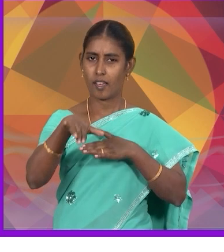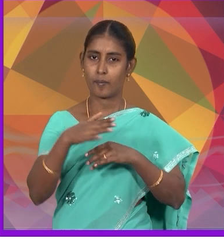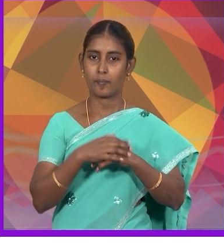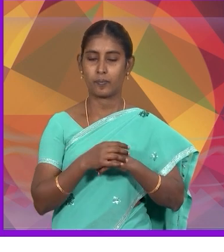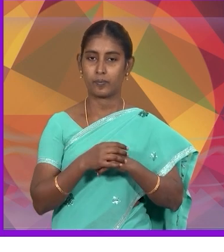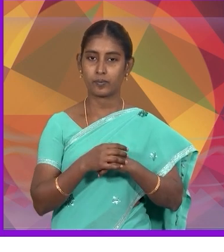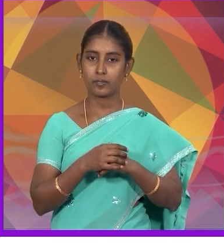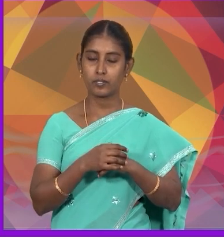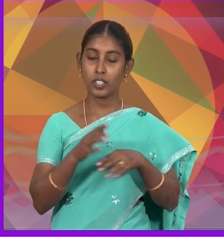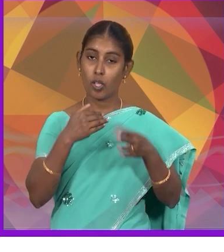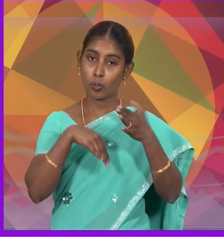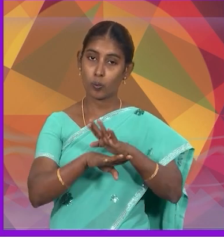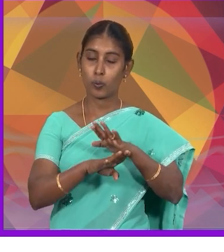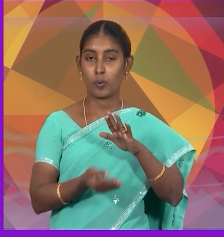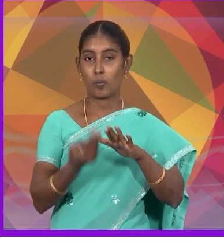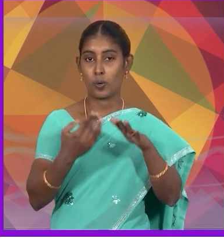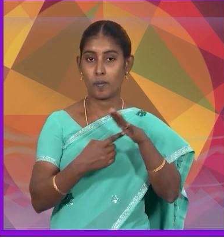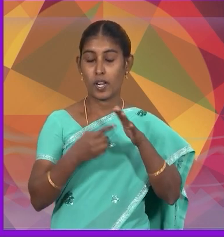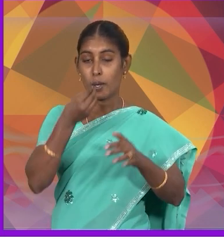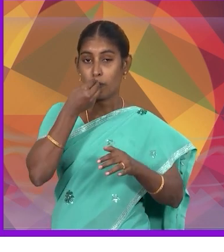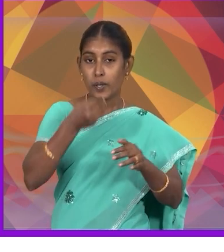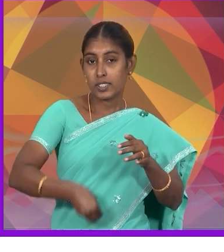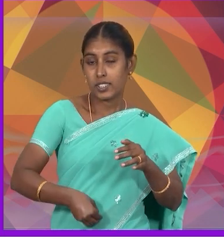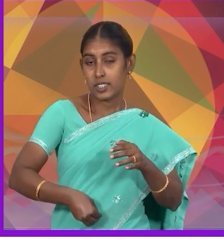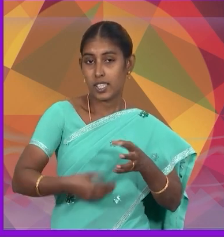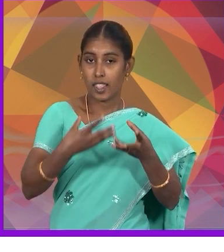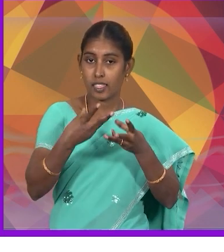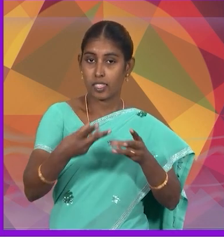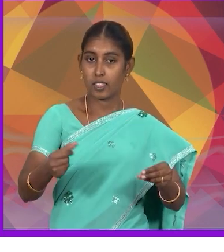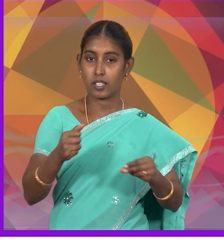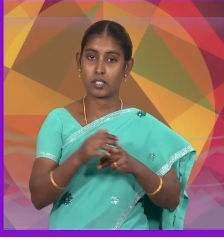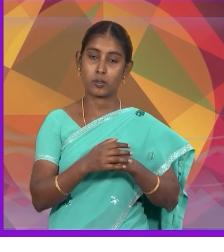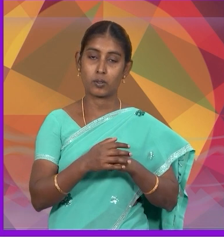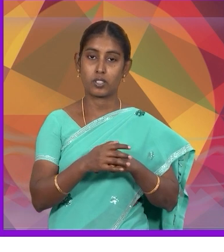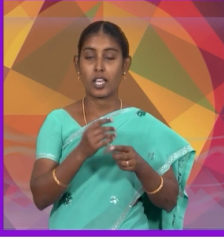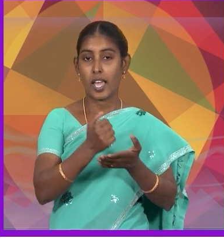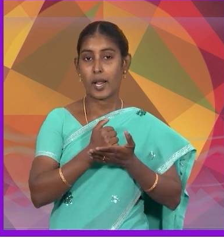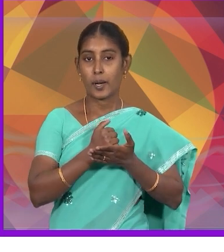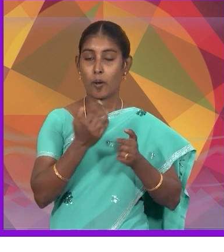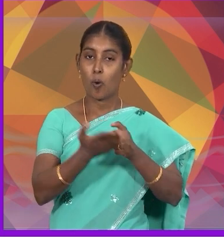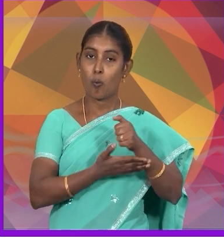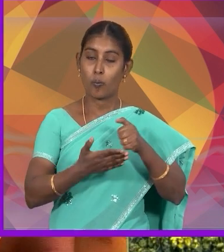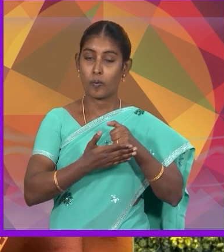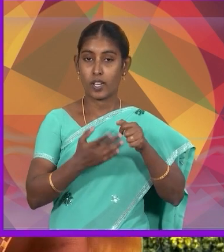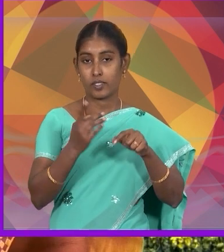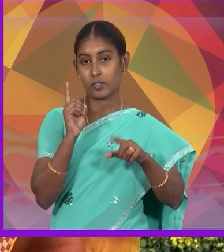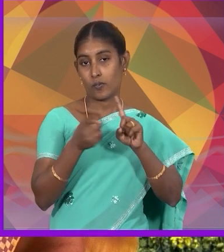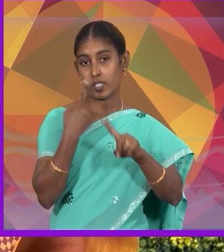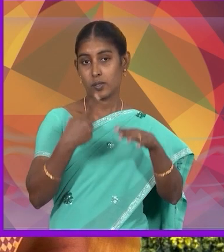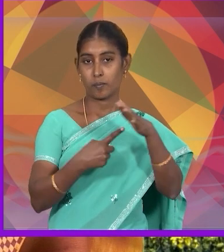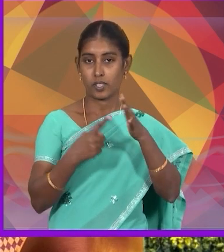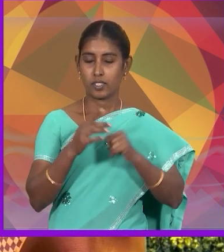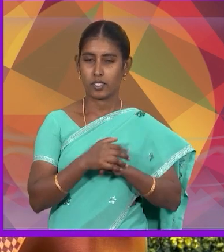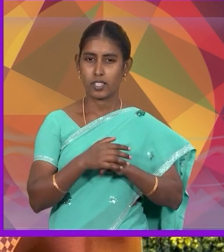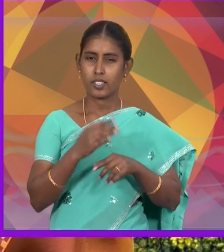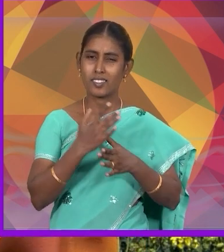நடைபெறுகின்றன. அவற்றுள் பசி தீர்க்கும் தொழிலாகிய உழவு தொழில் முதன்மையானதாகும். இப்ப